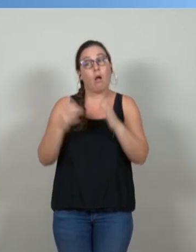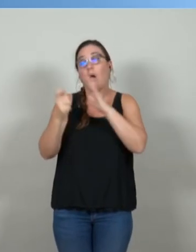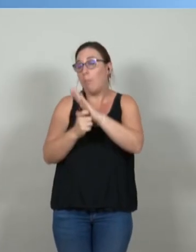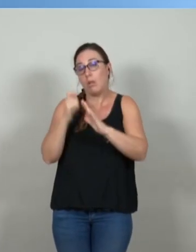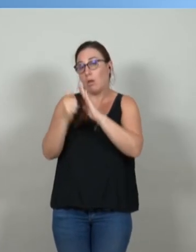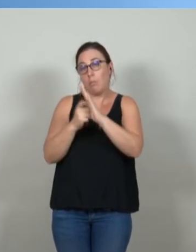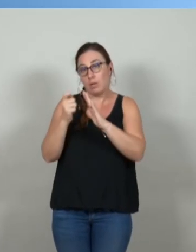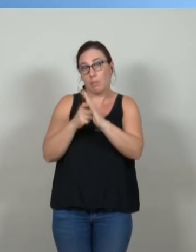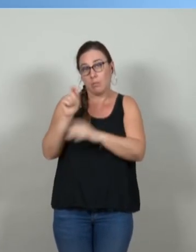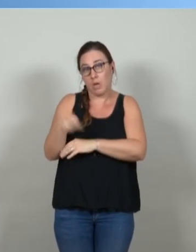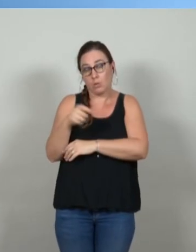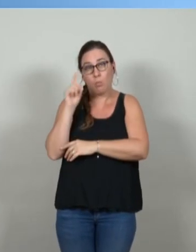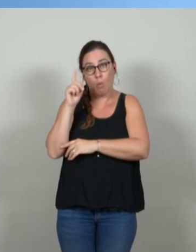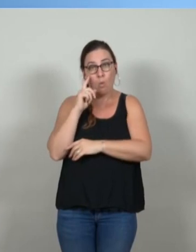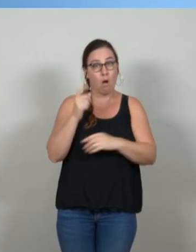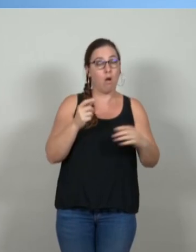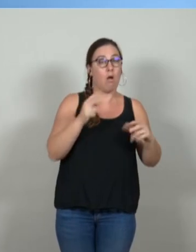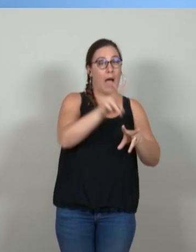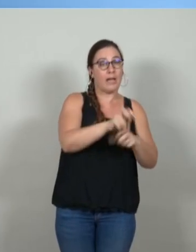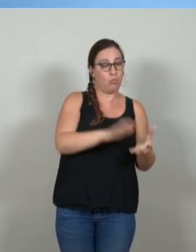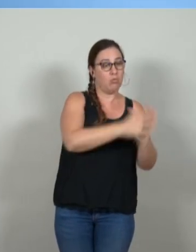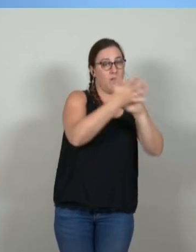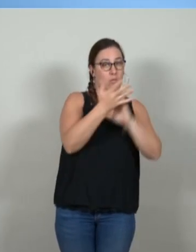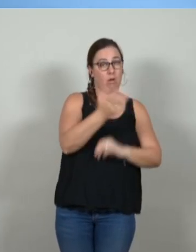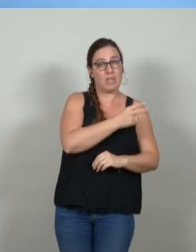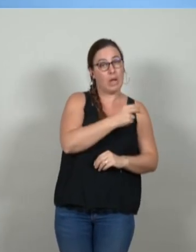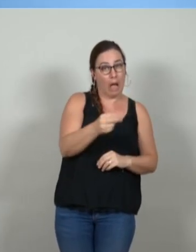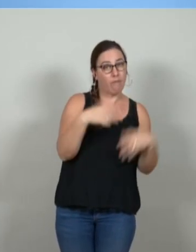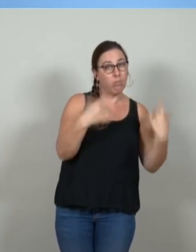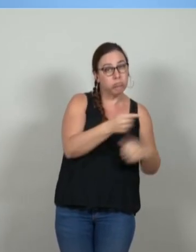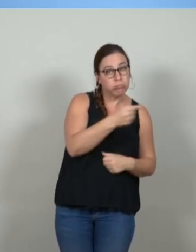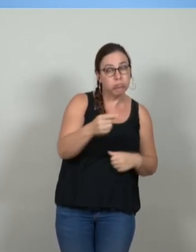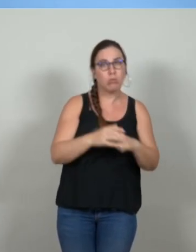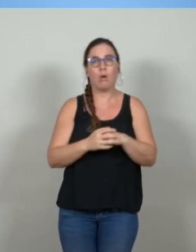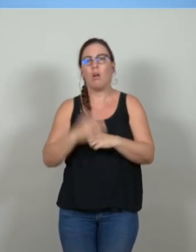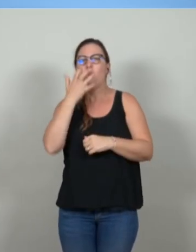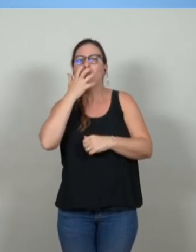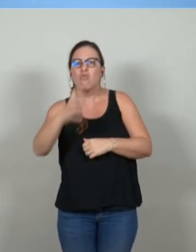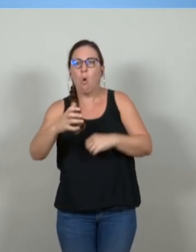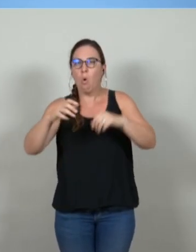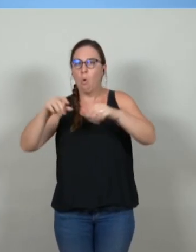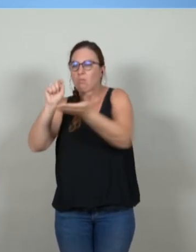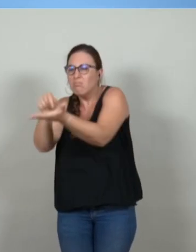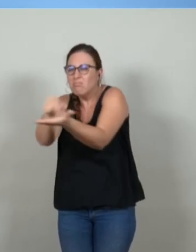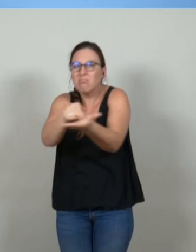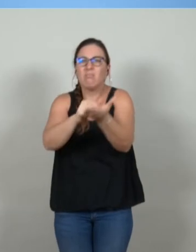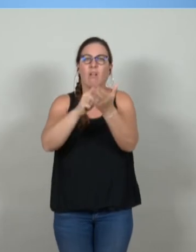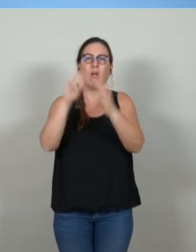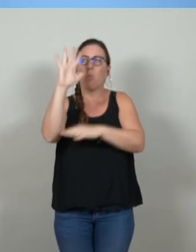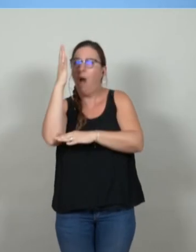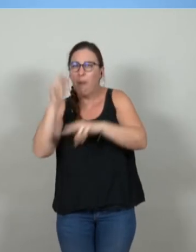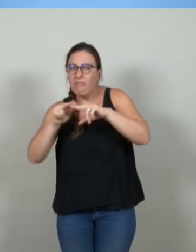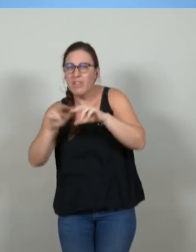que c'est grave pour le développement de l'agriculture urbaine c'est grave pour les îlots de chaleur maintenant que que nous sommes la première des